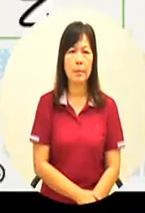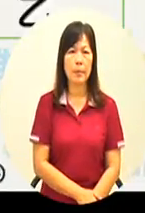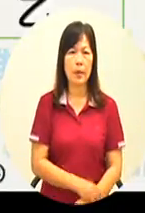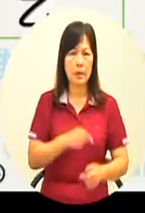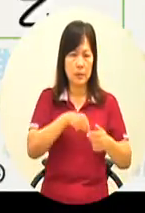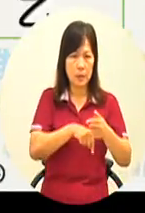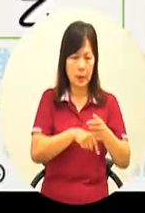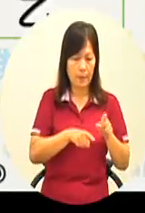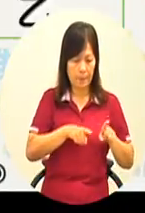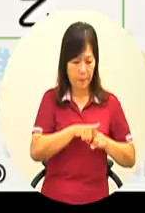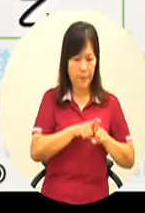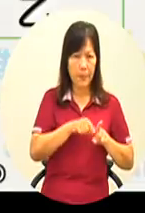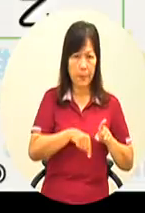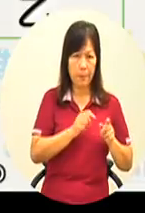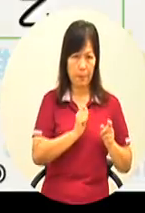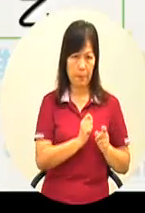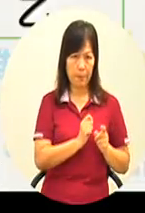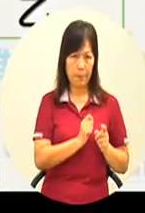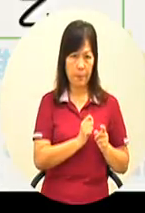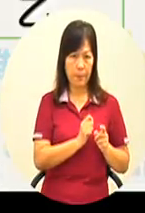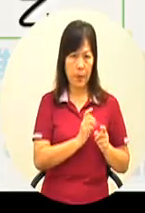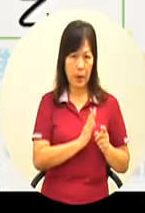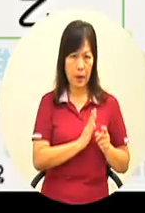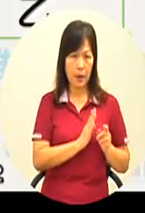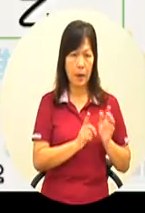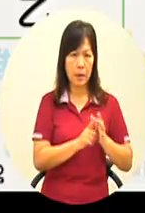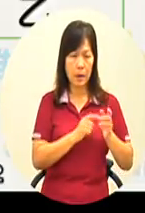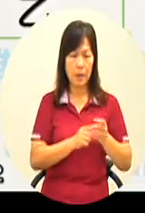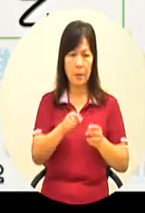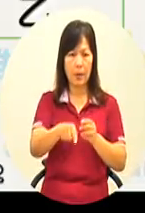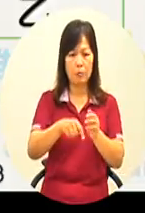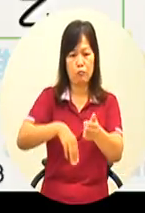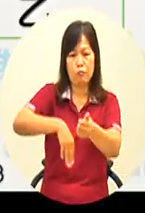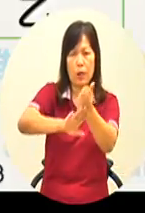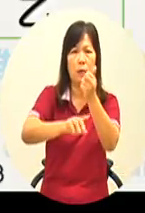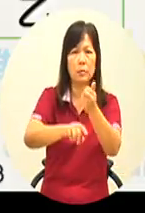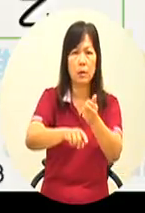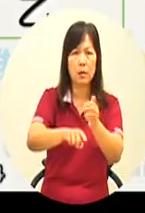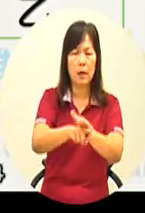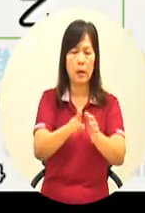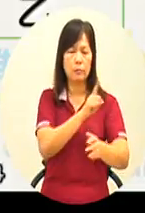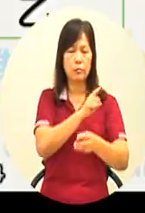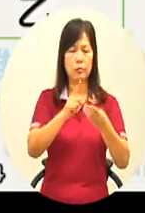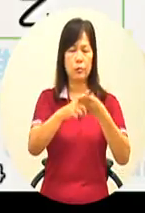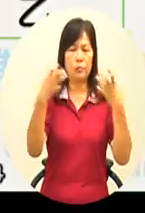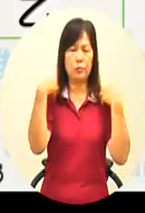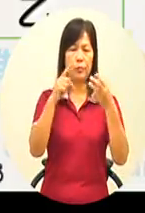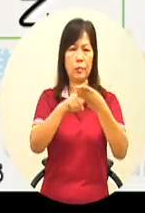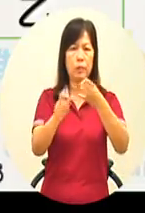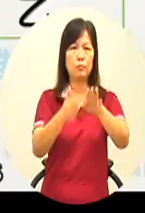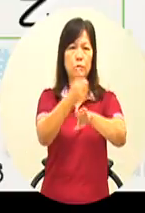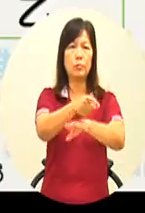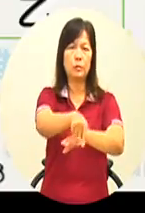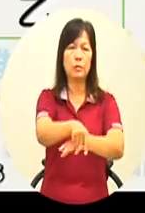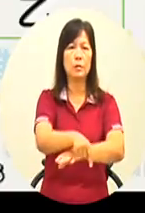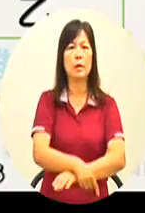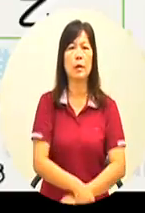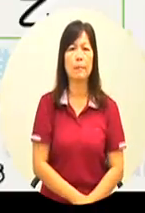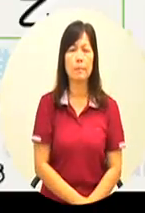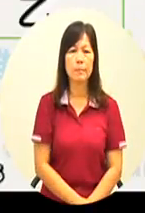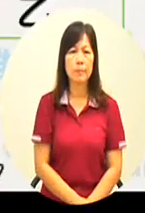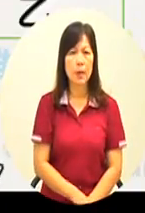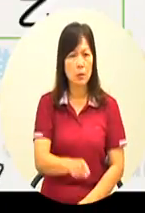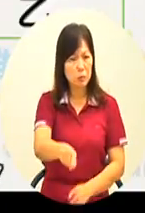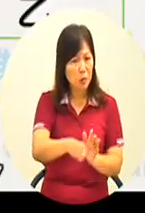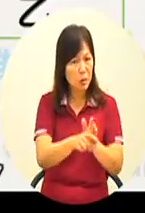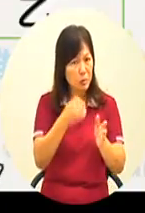委员 B 把 A 主持的调解委员赶走，他自己来主持这个调解，这样子会不